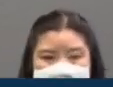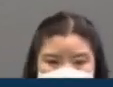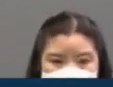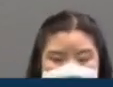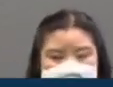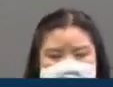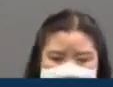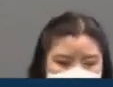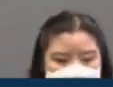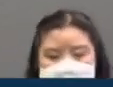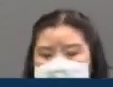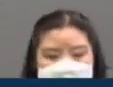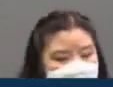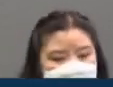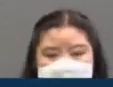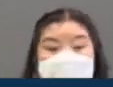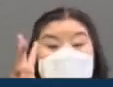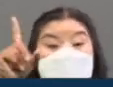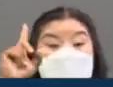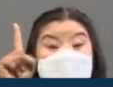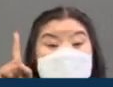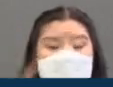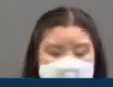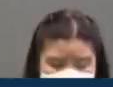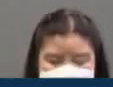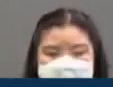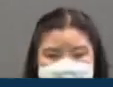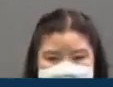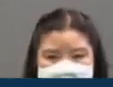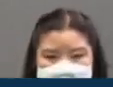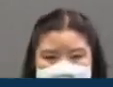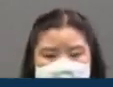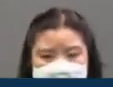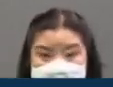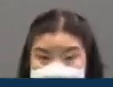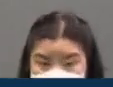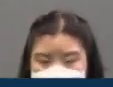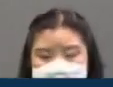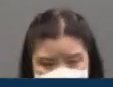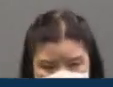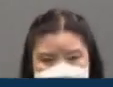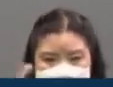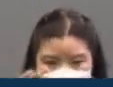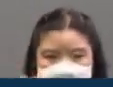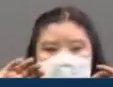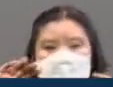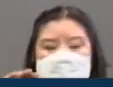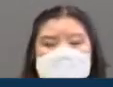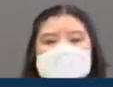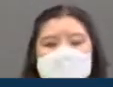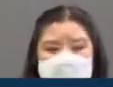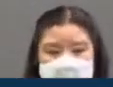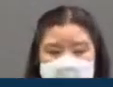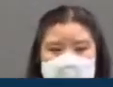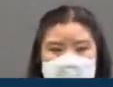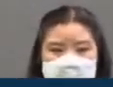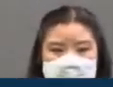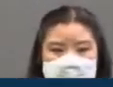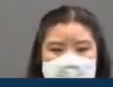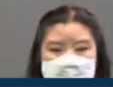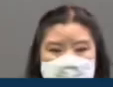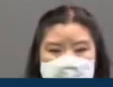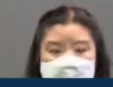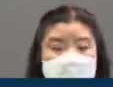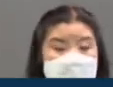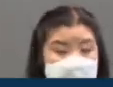ล้ว ด้านนายอรรถพลสังขวาสีปลัดกระทรวงศึกษาธิการกล่าวว่าได้มีการตั้งคณะกรรมการสอบสวนข้อเท็จจริ